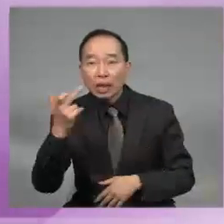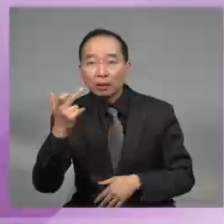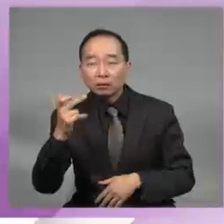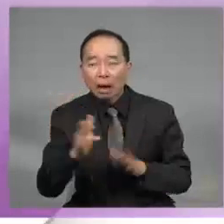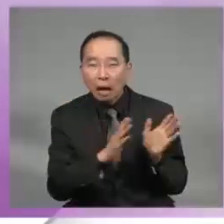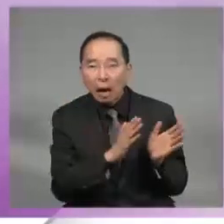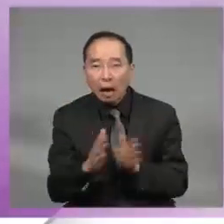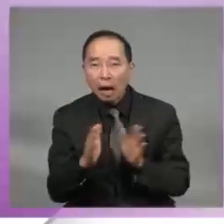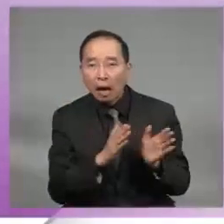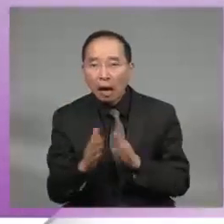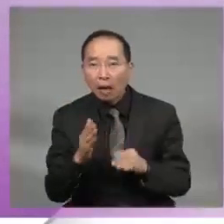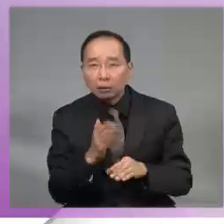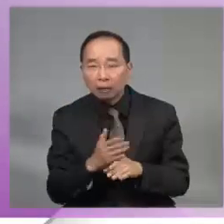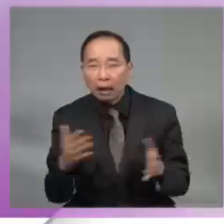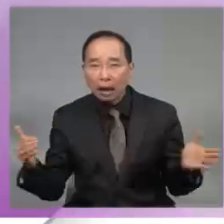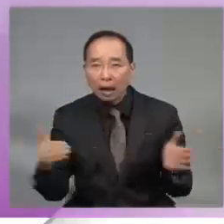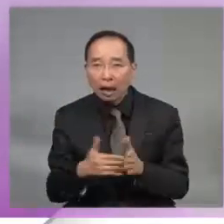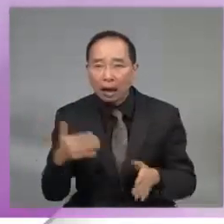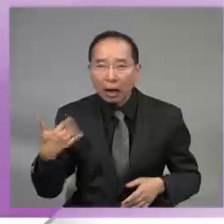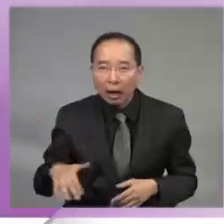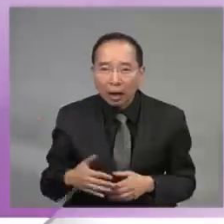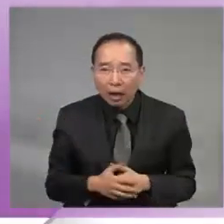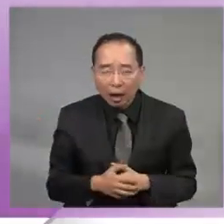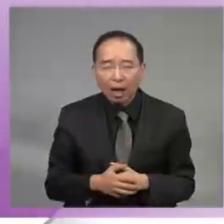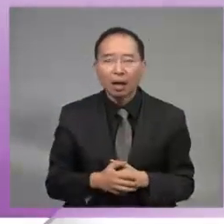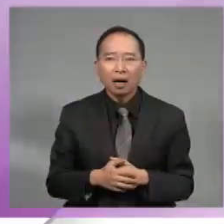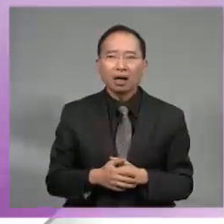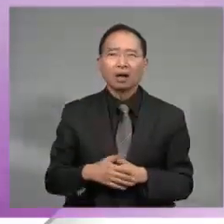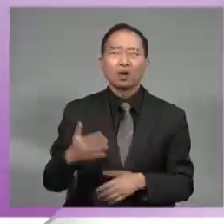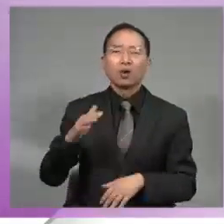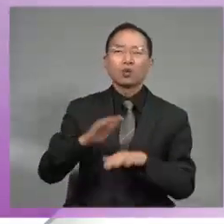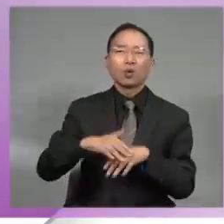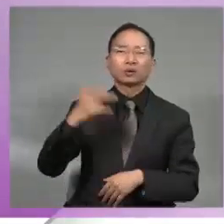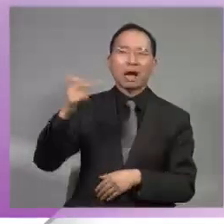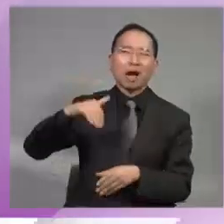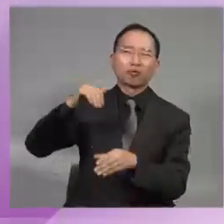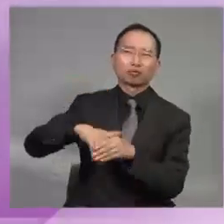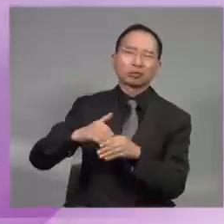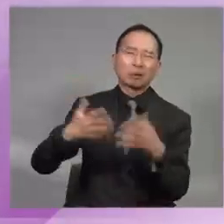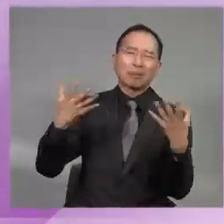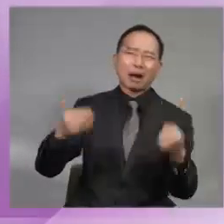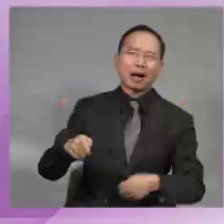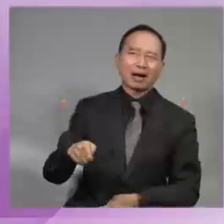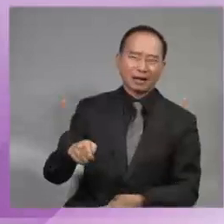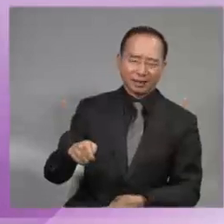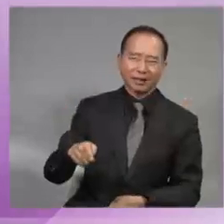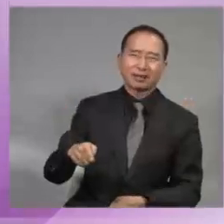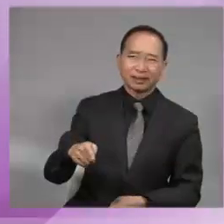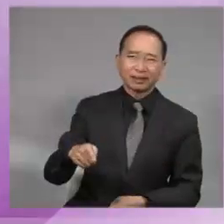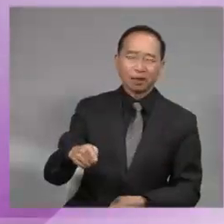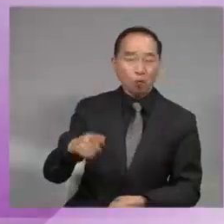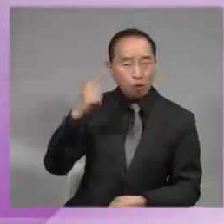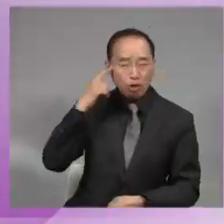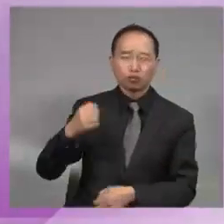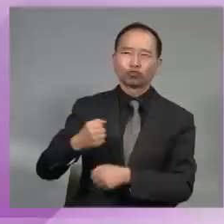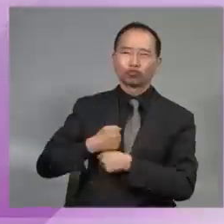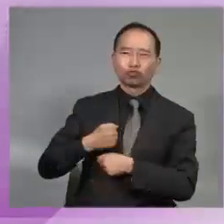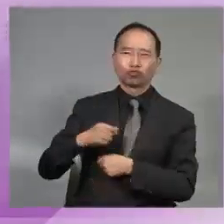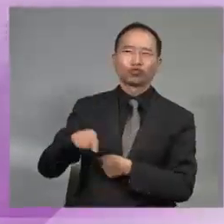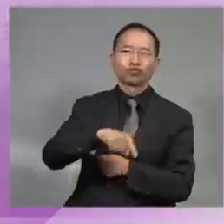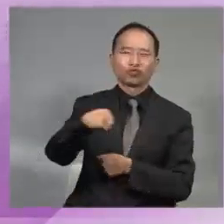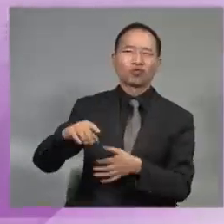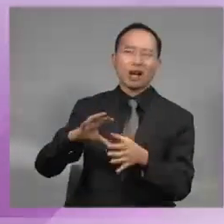것 같아요. 네, 아마 그러네요. 관외 사전 투표자 수가 많았던 것으로 좀 예상이 보이고요. 그렇기 때문에 회송용